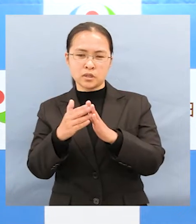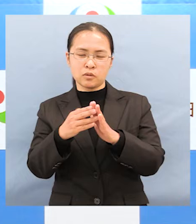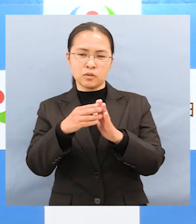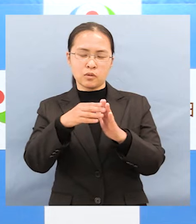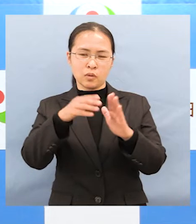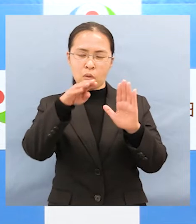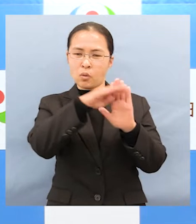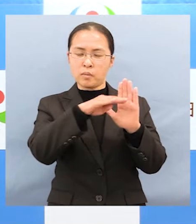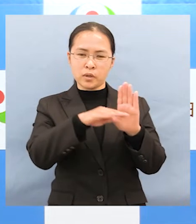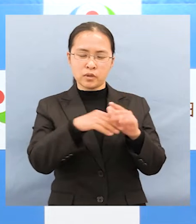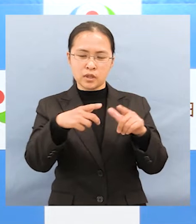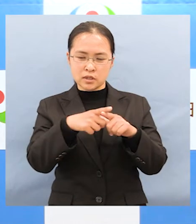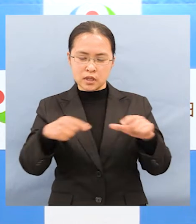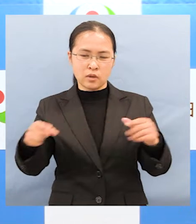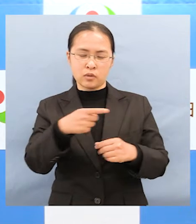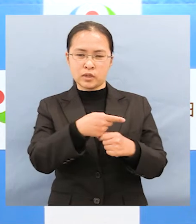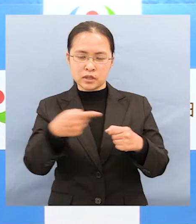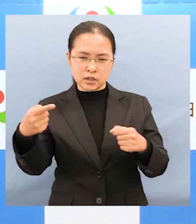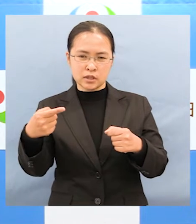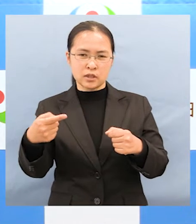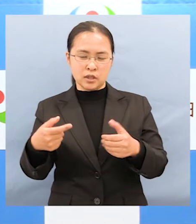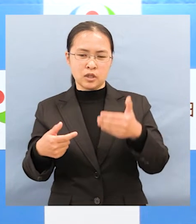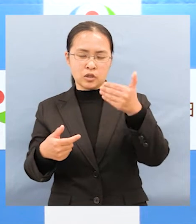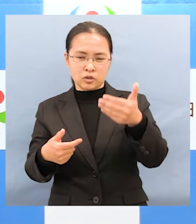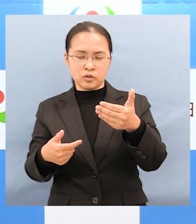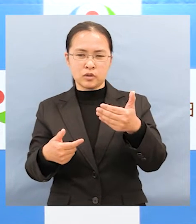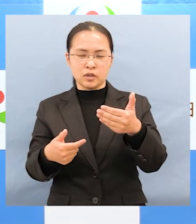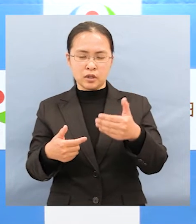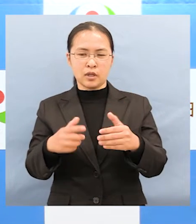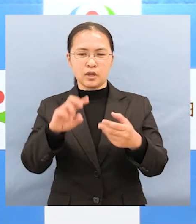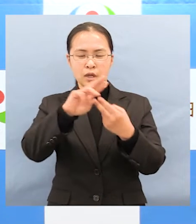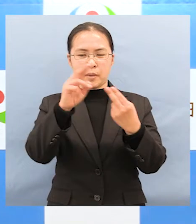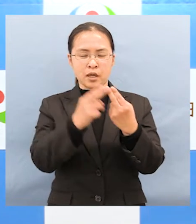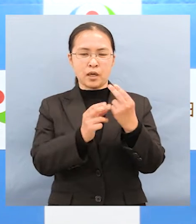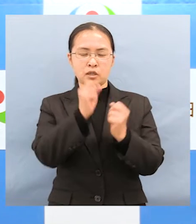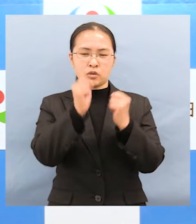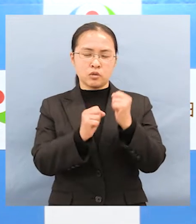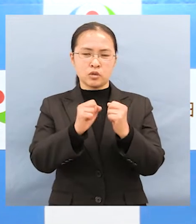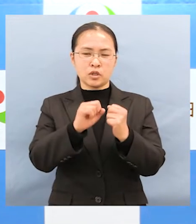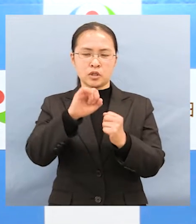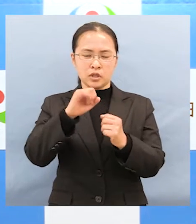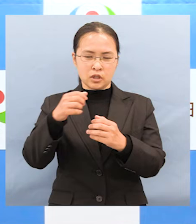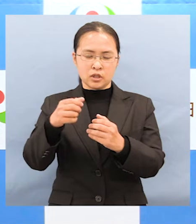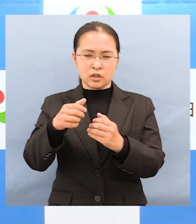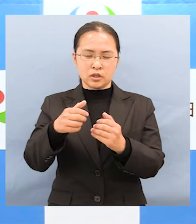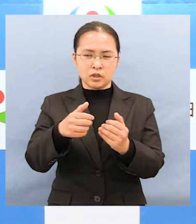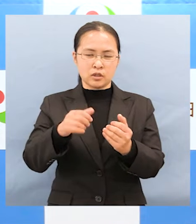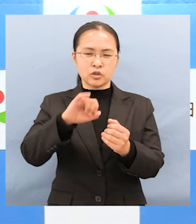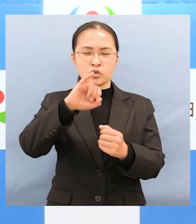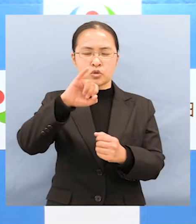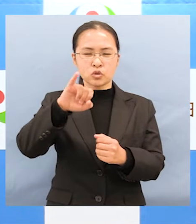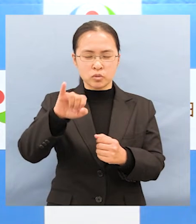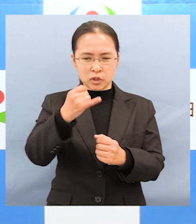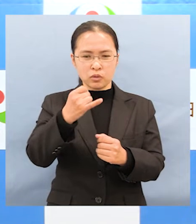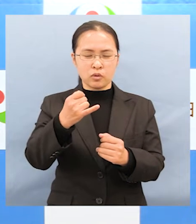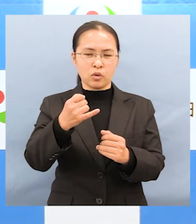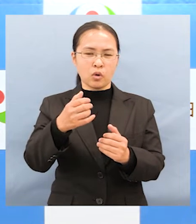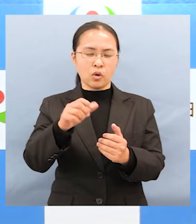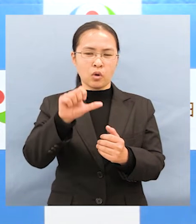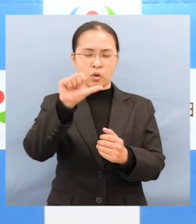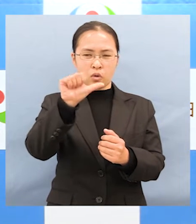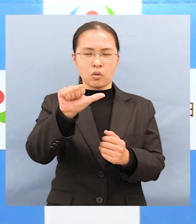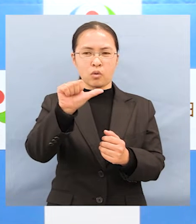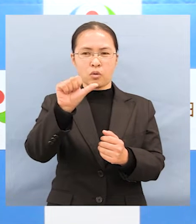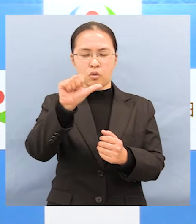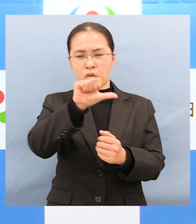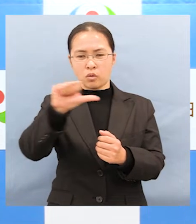項目で全国第1位、9位がヤマハ発動機ジュビロ、ラグビーの五郎丸選手が引退ということ